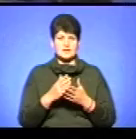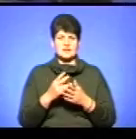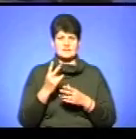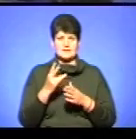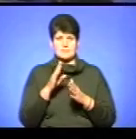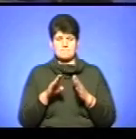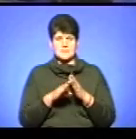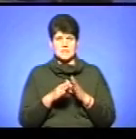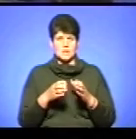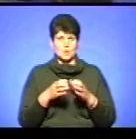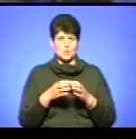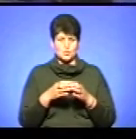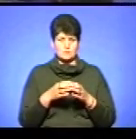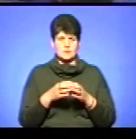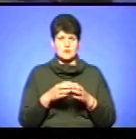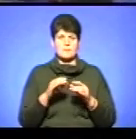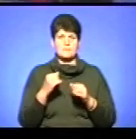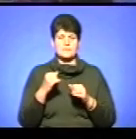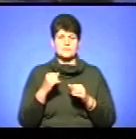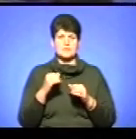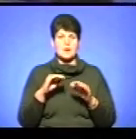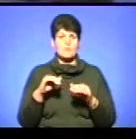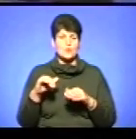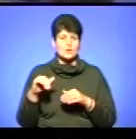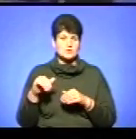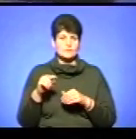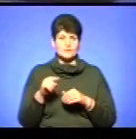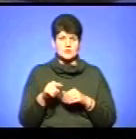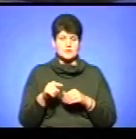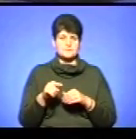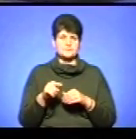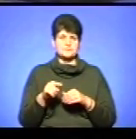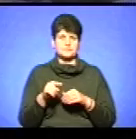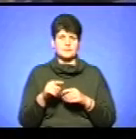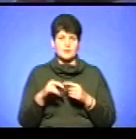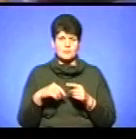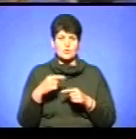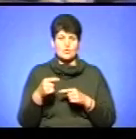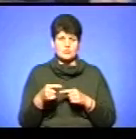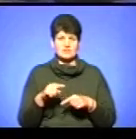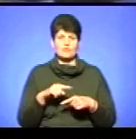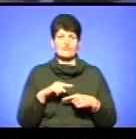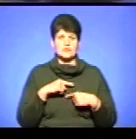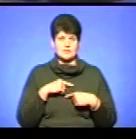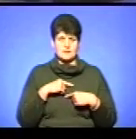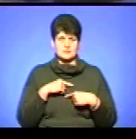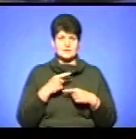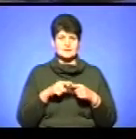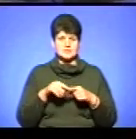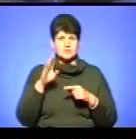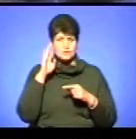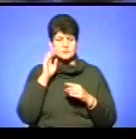підгрупи, переможця групи, і потім воно проходить до фіналу. Ці хлопці проходять до